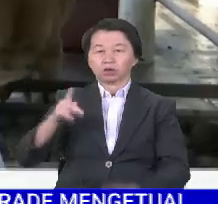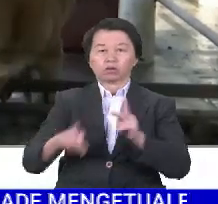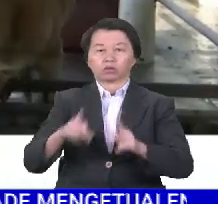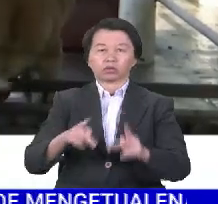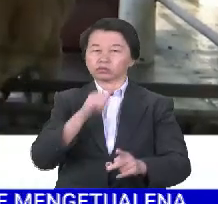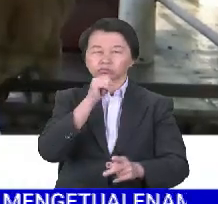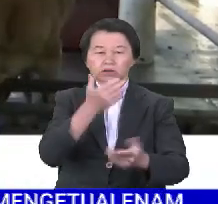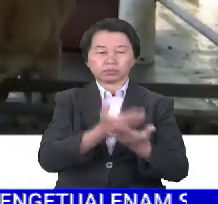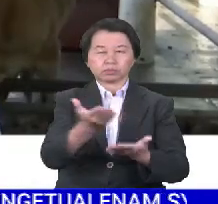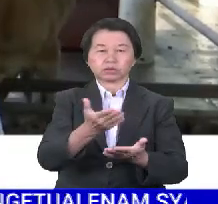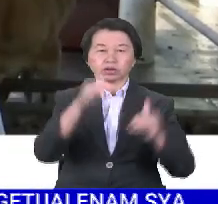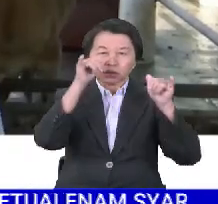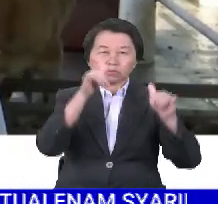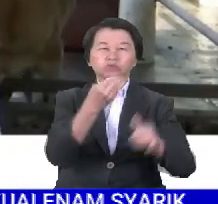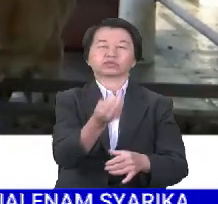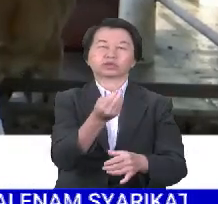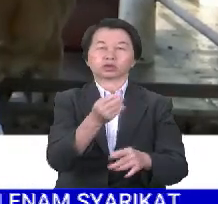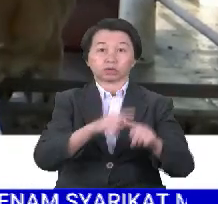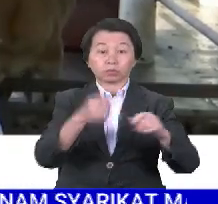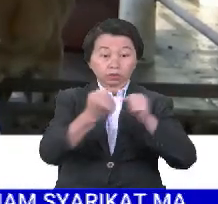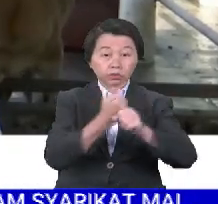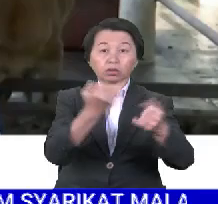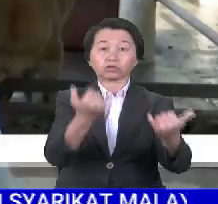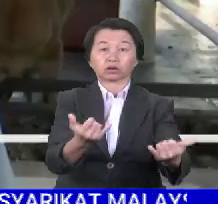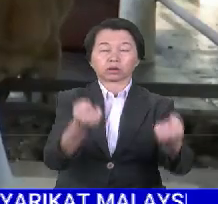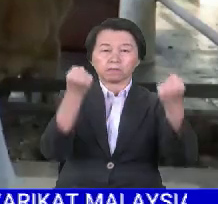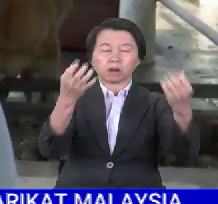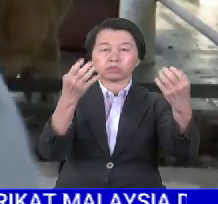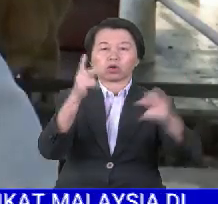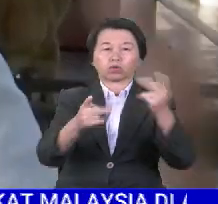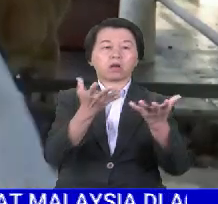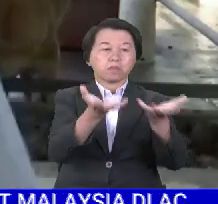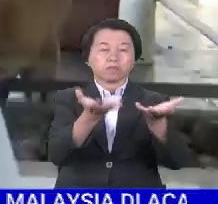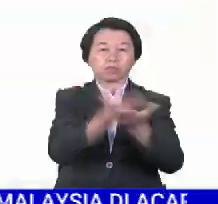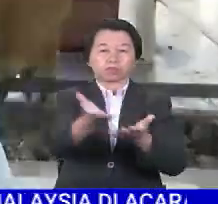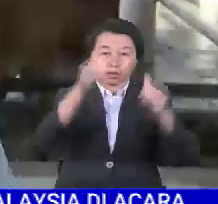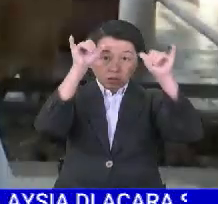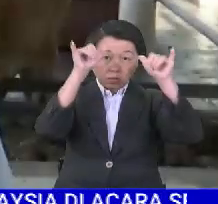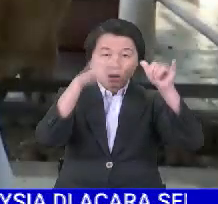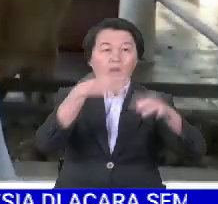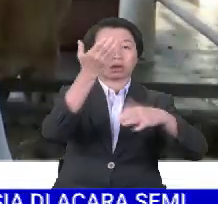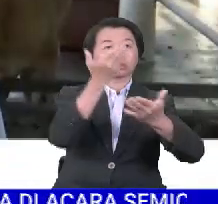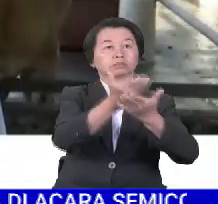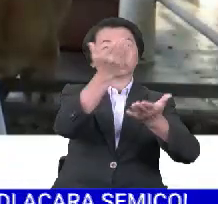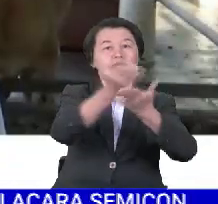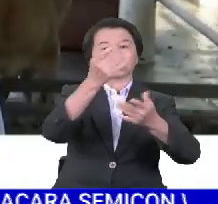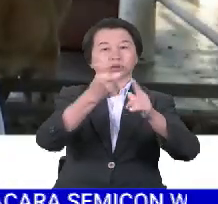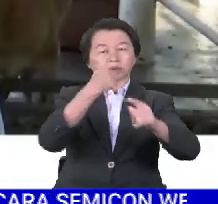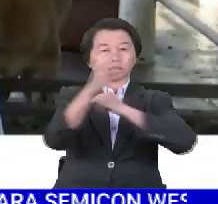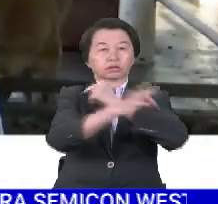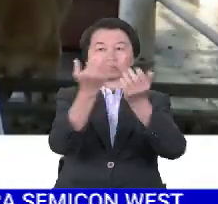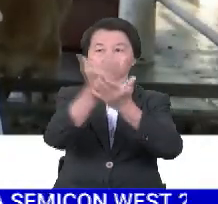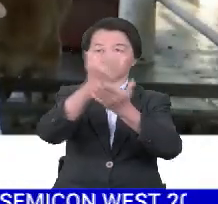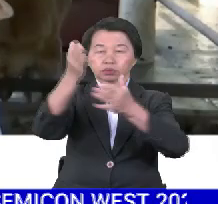buat penyembelihan. Tahun ni agak tinggi permintaan. Terpaksa saya import lembu ni daripada luar negeri Melaka. Antara ni daripada Negeri